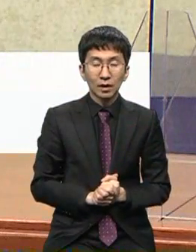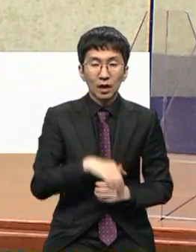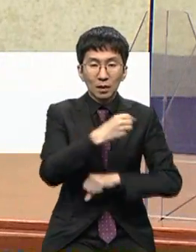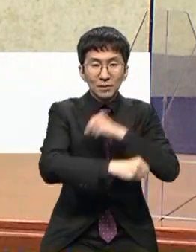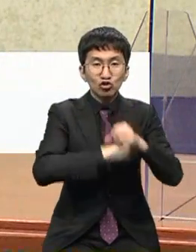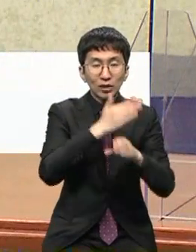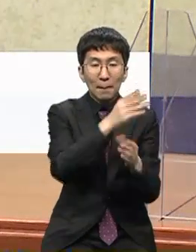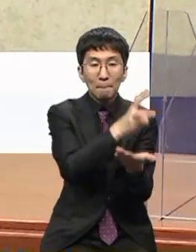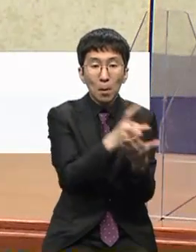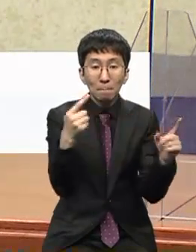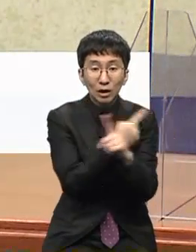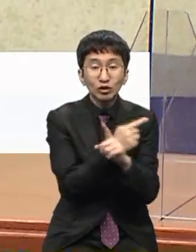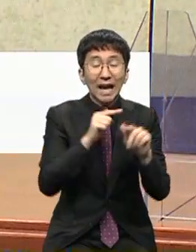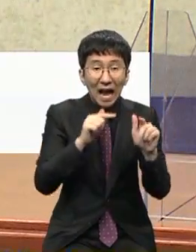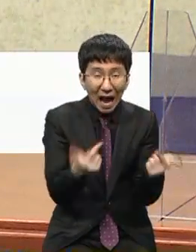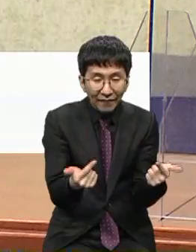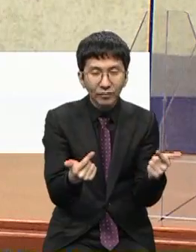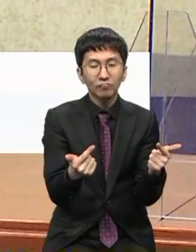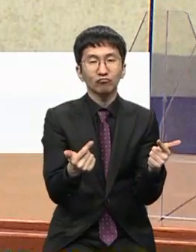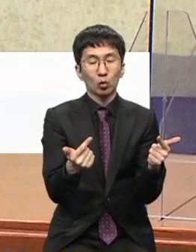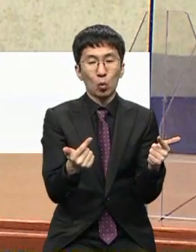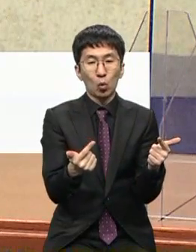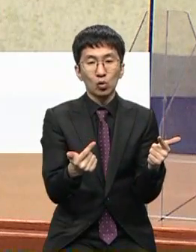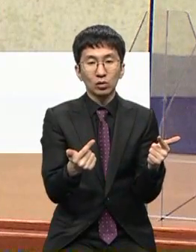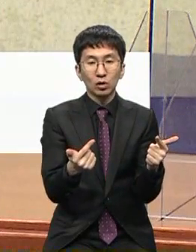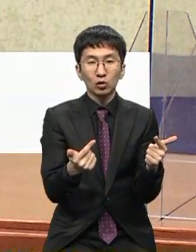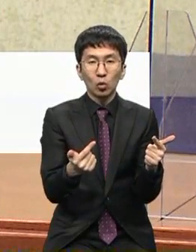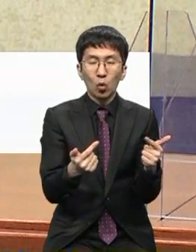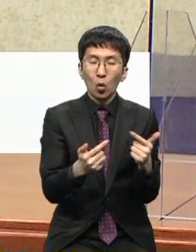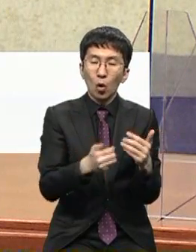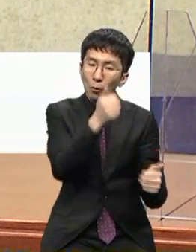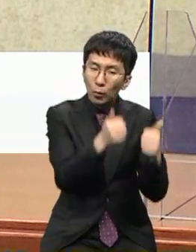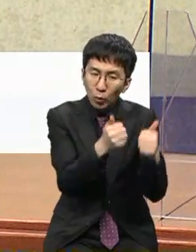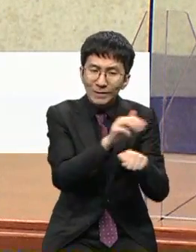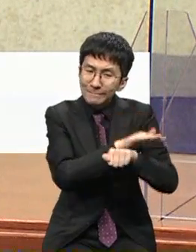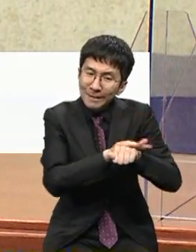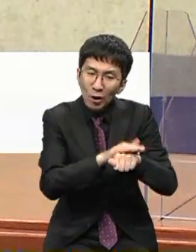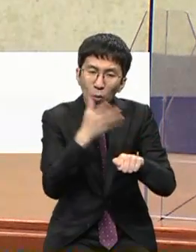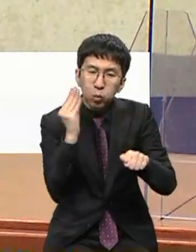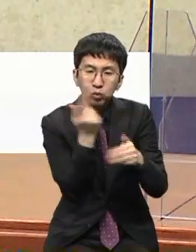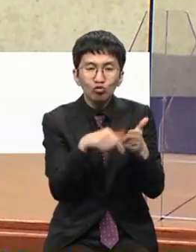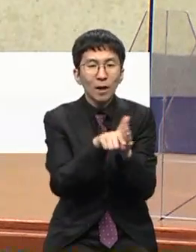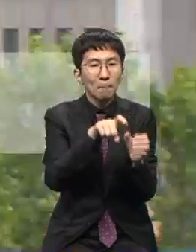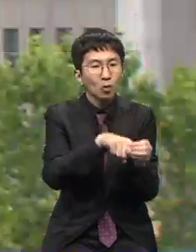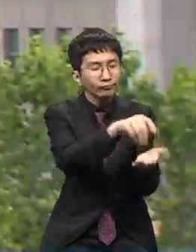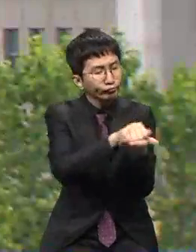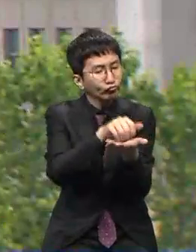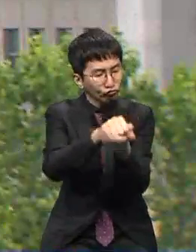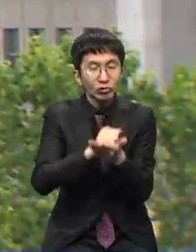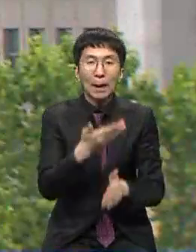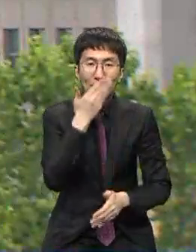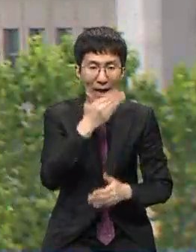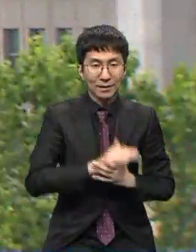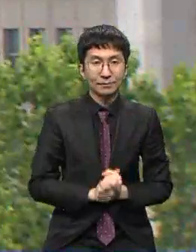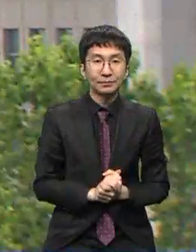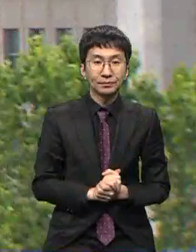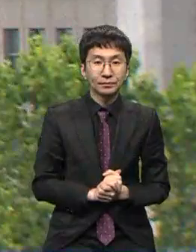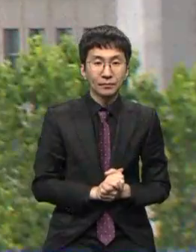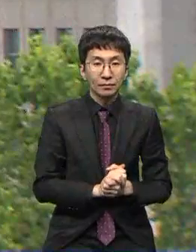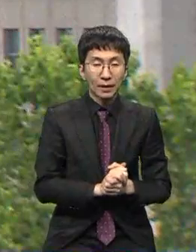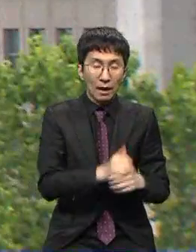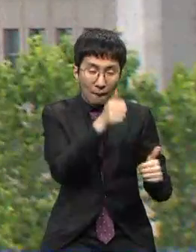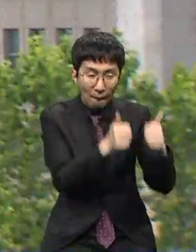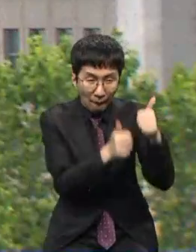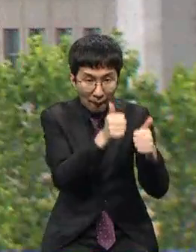한도라면, 경선을 역동적으로 만들 수 있는 제안이라면 그 어떤 것이라도 수용하겠습니다. 민주당